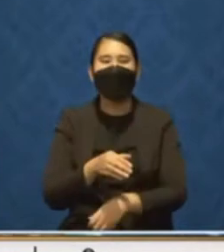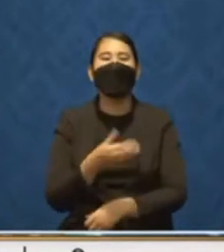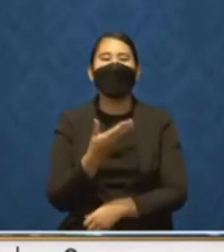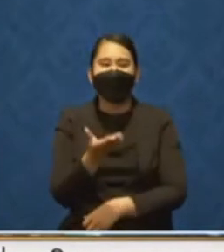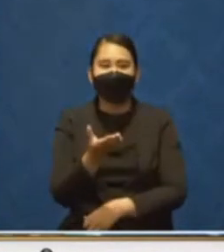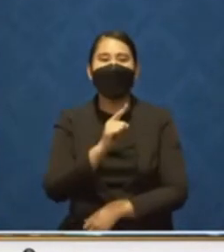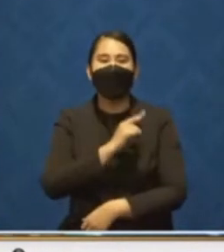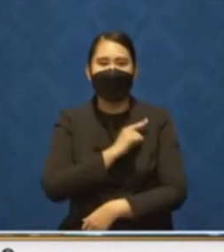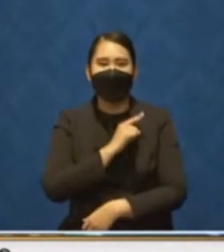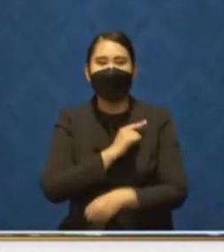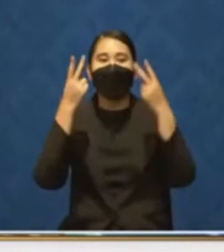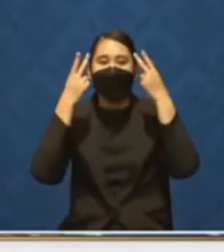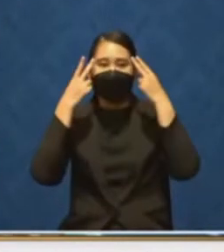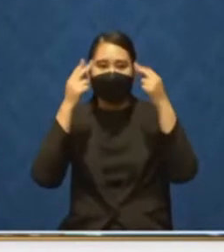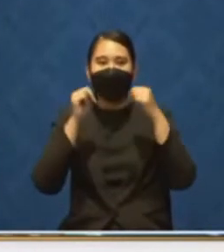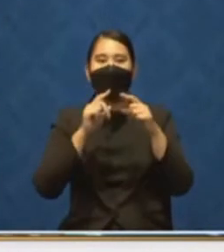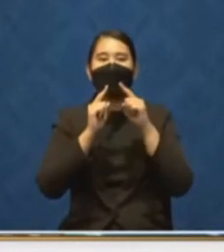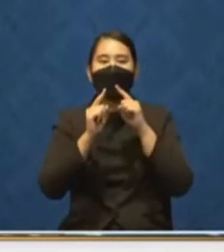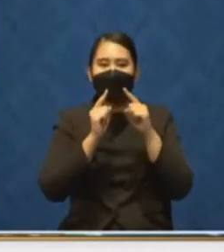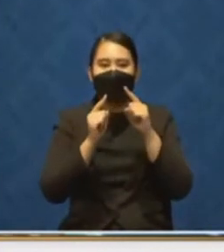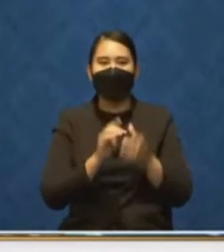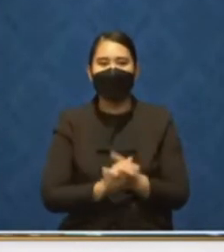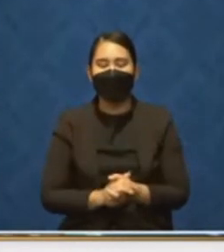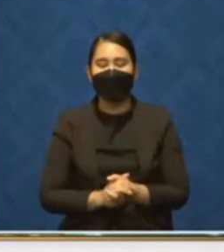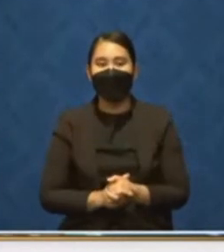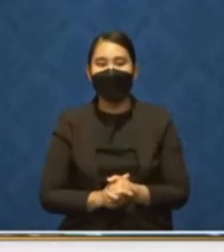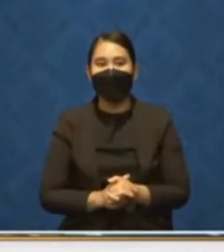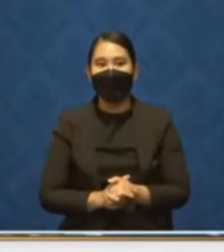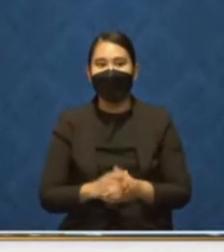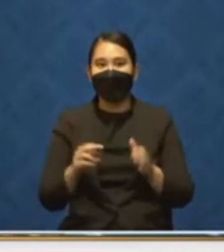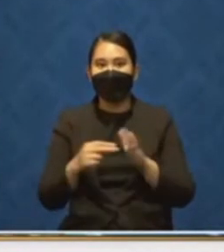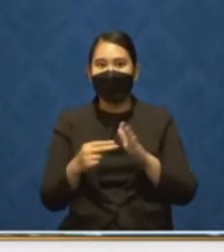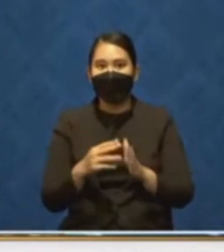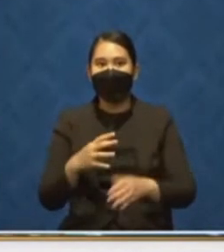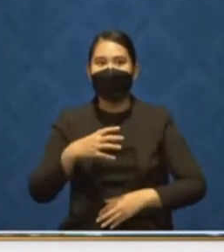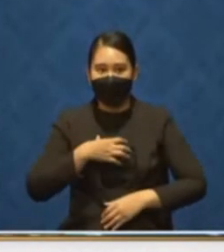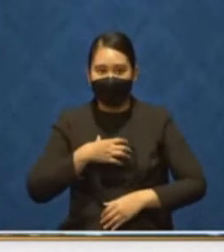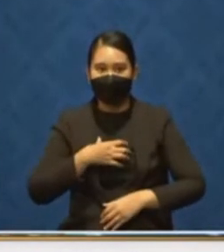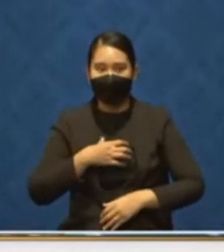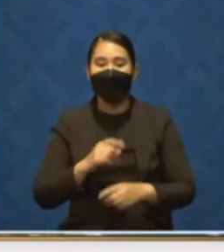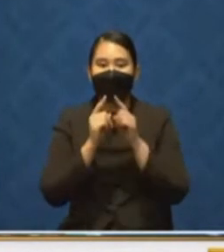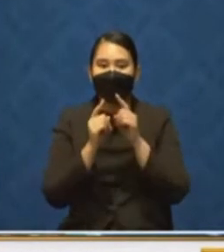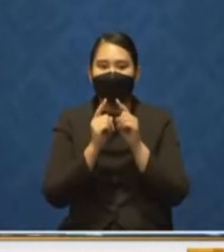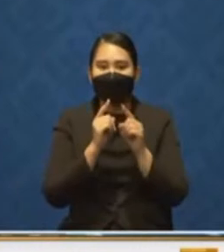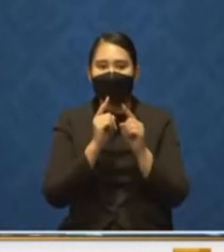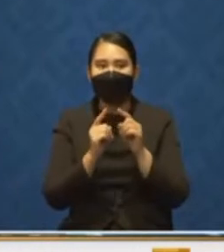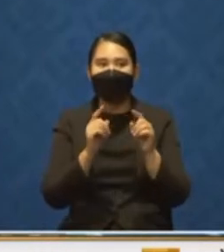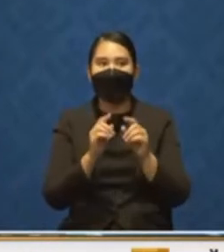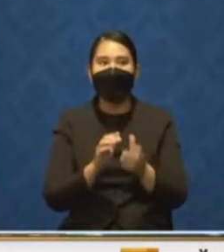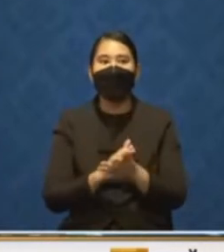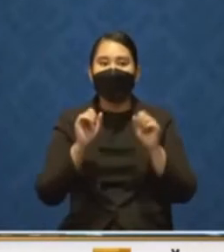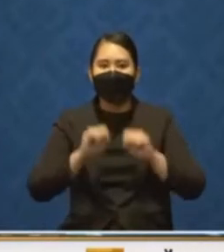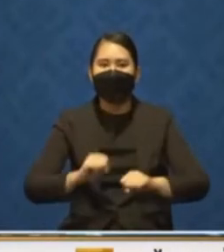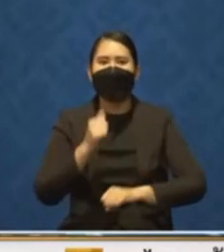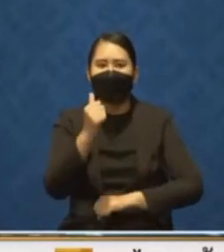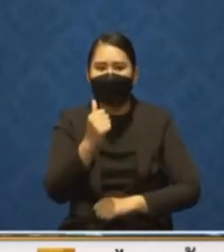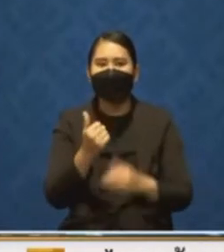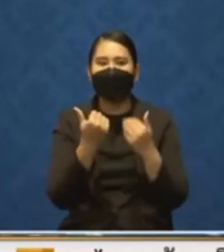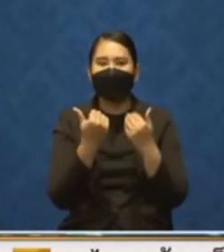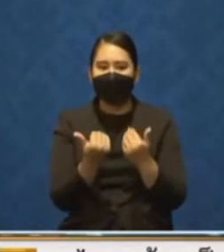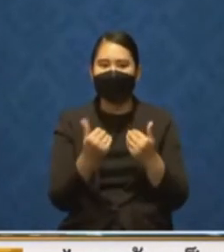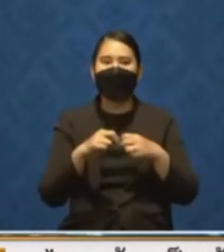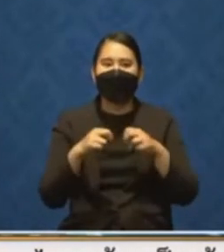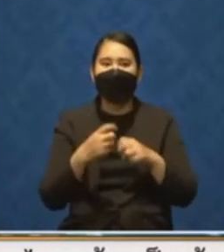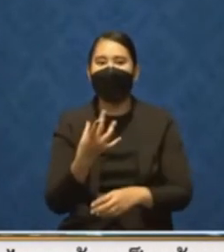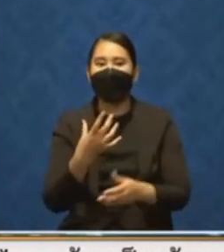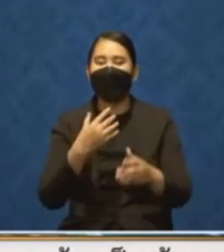ที่จะต้องเจรจาถ้ามีความกล้าพอที่จะชนแบบนายชนท่านก็ไปเจรจากับเขาว่าสถานการณ์ตอนนี้มันไม่เหมือนที่ผ่านมา